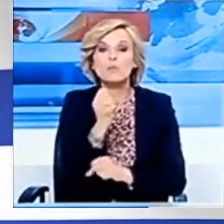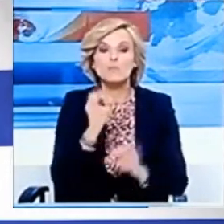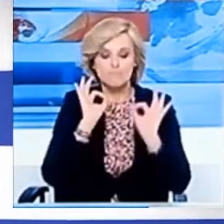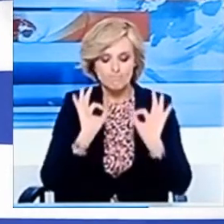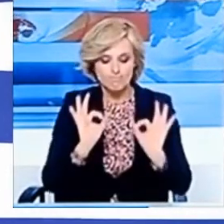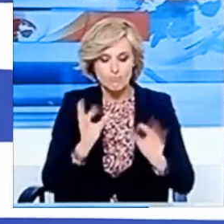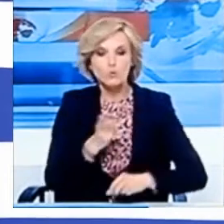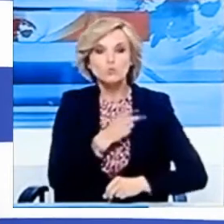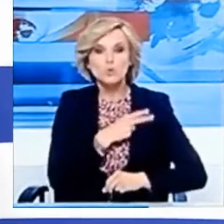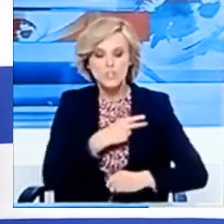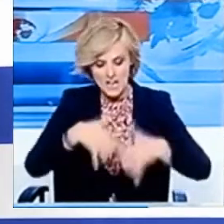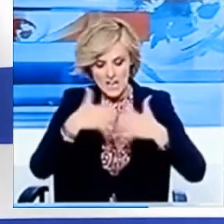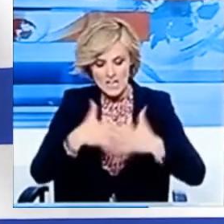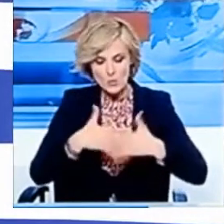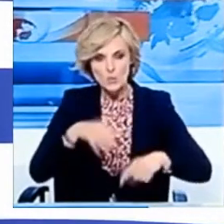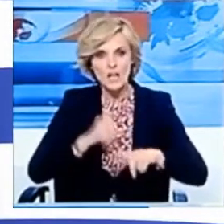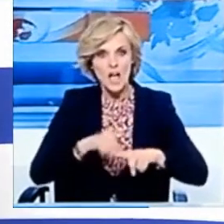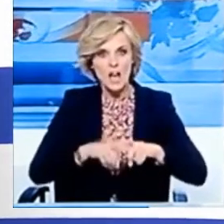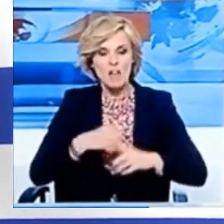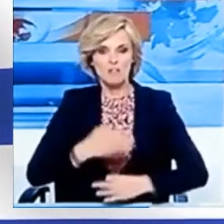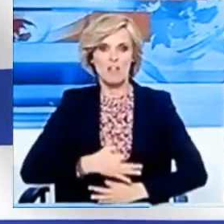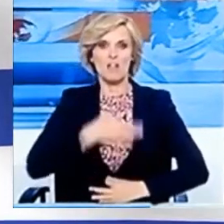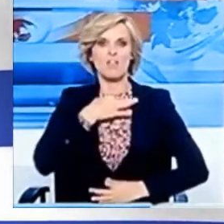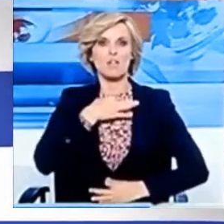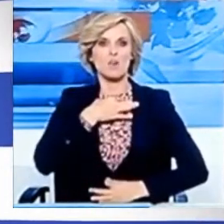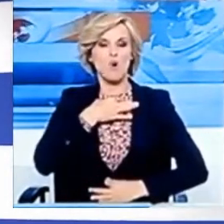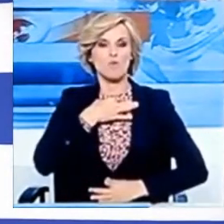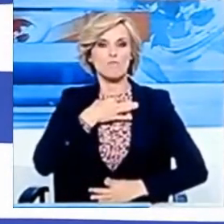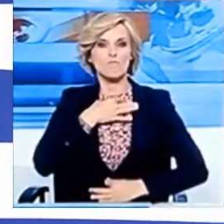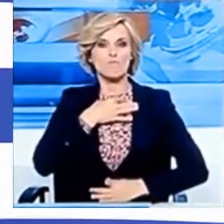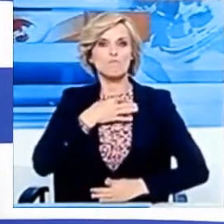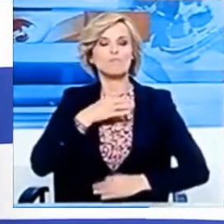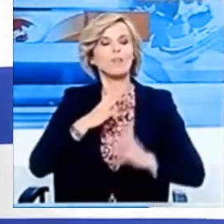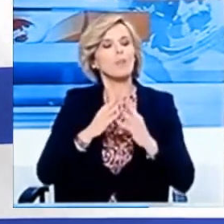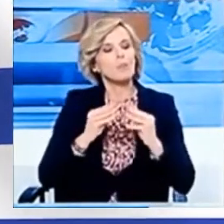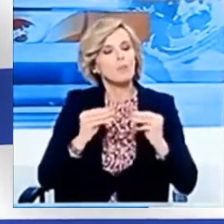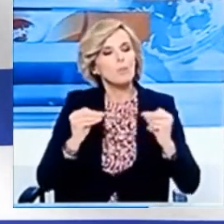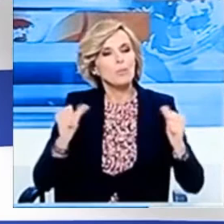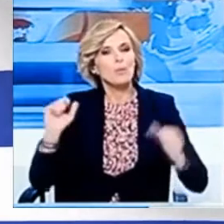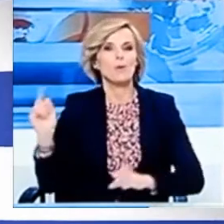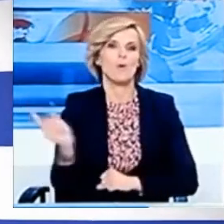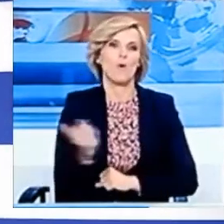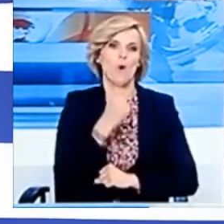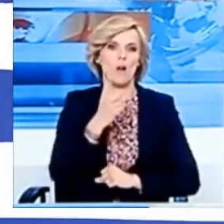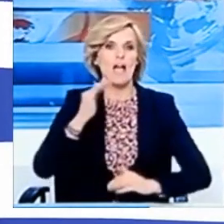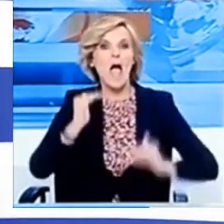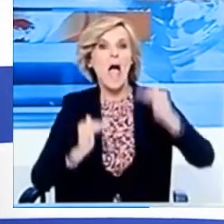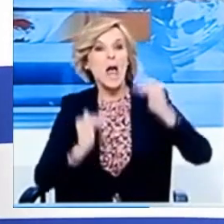συνθήκες λειτουργίας, την ανόρθωση του ηθικού, την απάλυση των πληγών, τη μείωση των